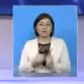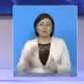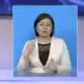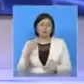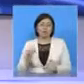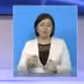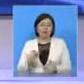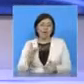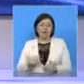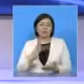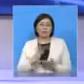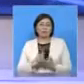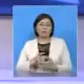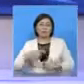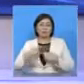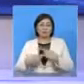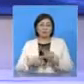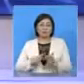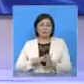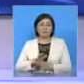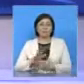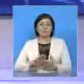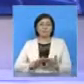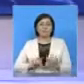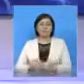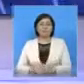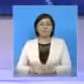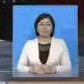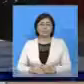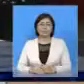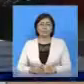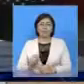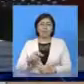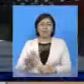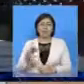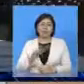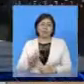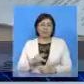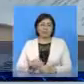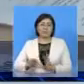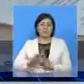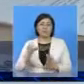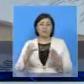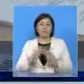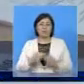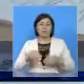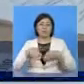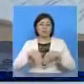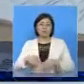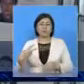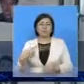бар. Толығырақ ауданға барып қайтқан тілші жалғастырады. Алғаудандық аумақтық сайлау комиссиясының